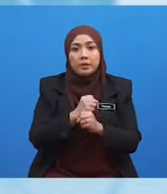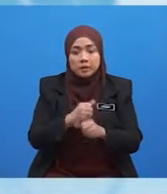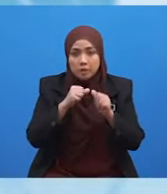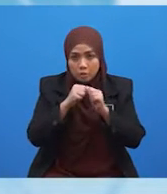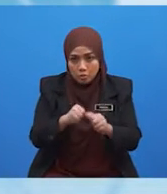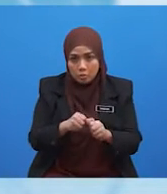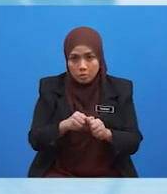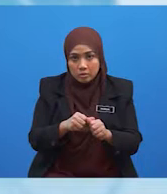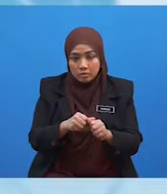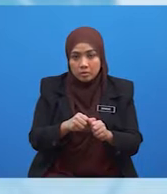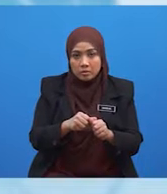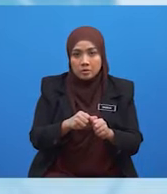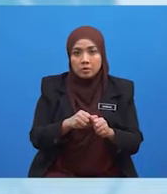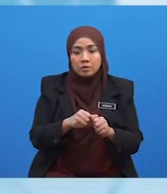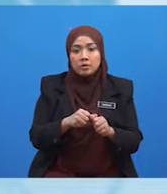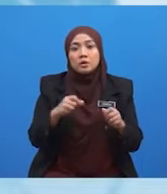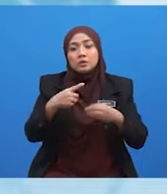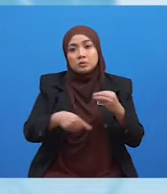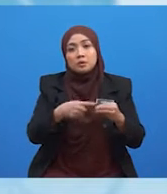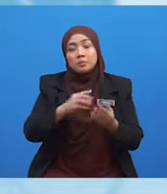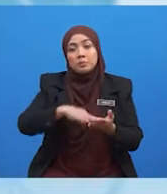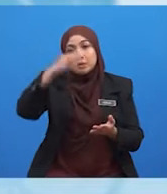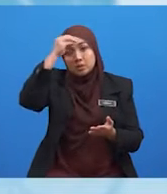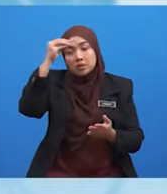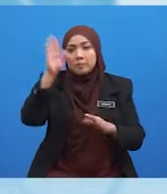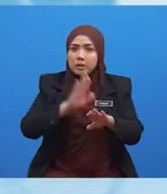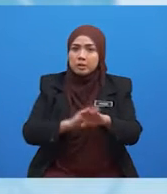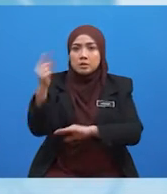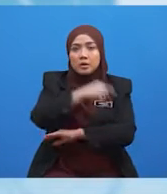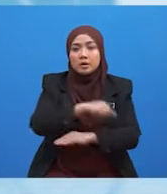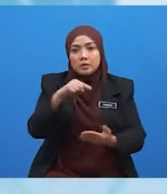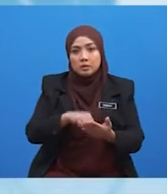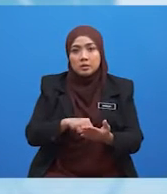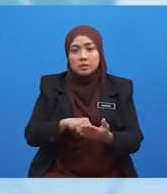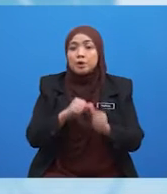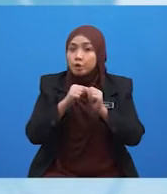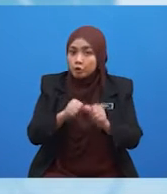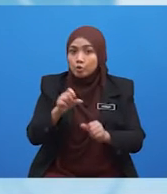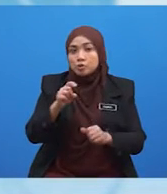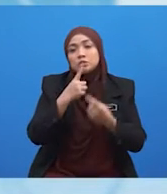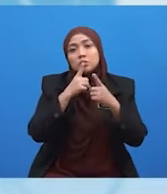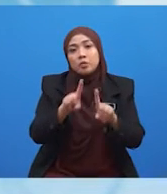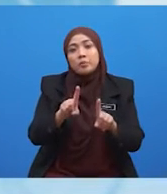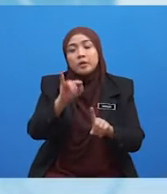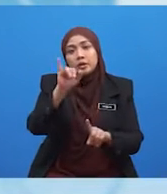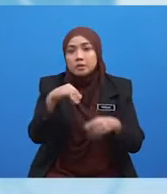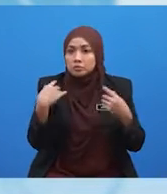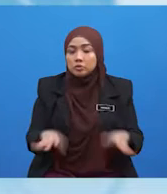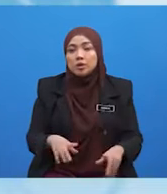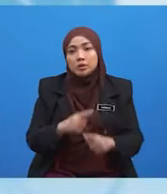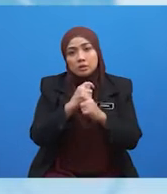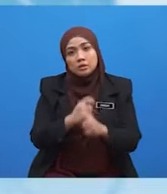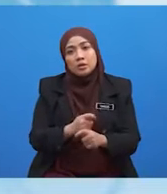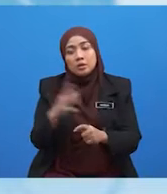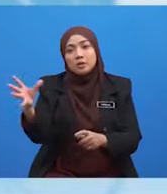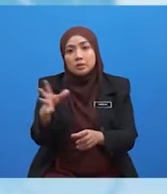supaya jawab panjang Plaza berikan adalah jawaban yang menempati kehendak skema sekaligus mendapat